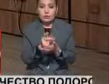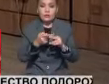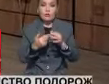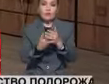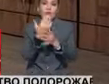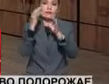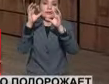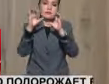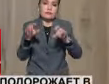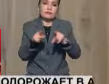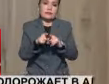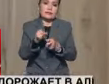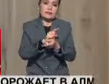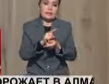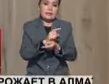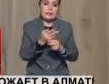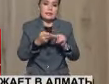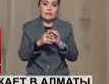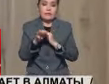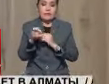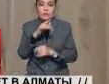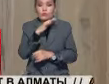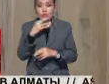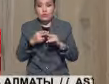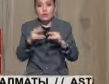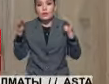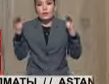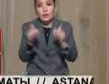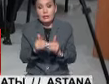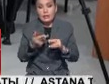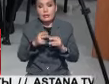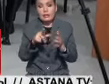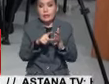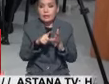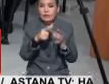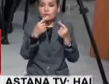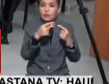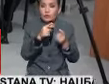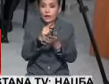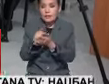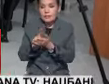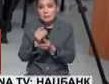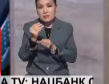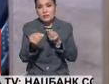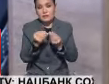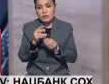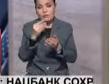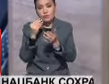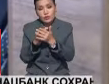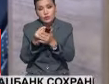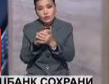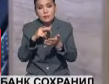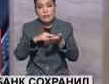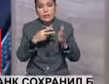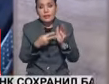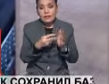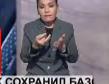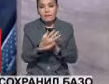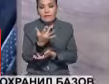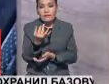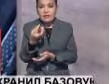много изменений, говорят разработчики. В частности, уменьшится количество налогов и других обязательных платежей в бюджет. Планируется отменить